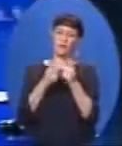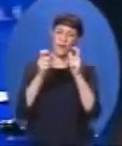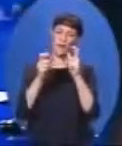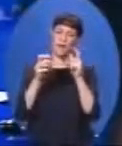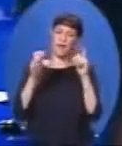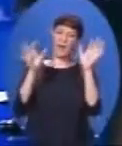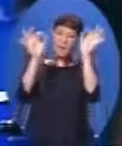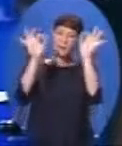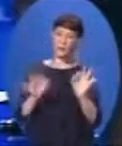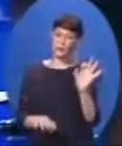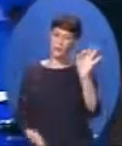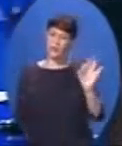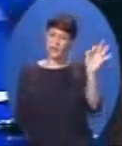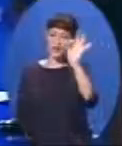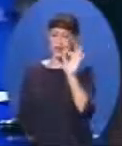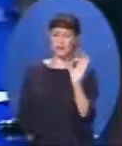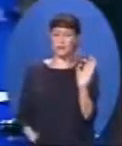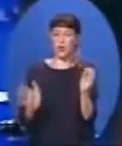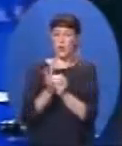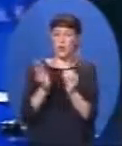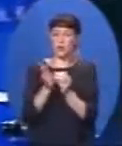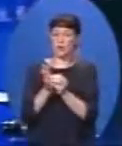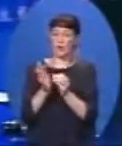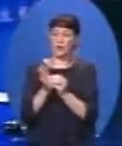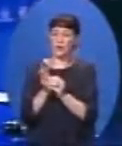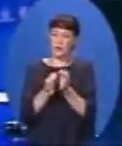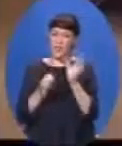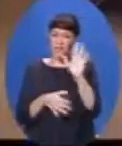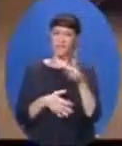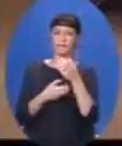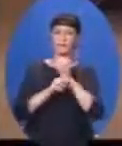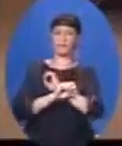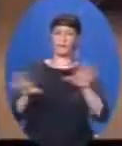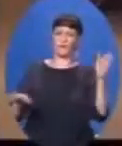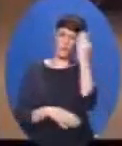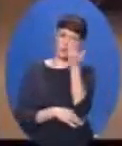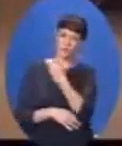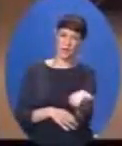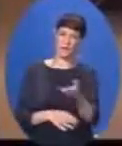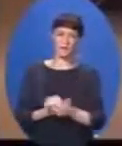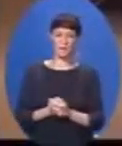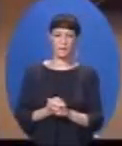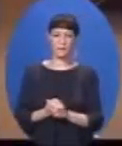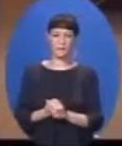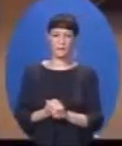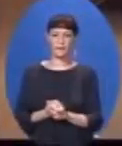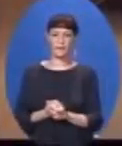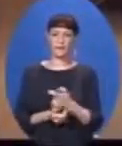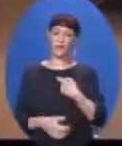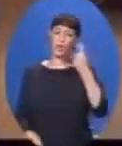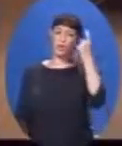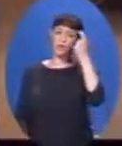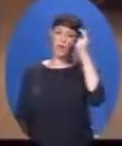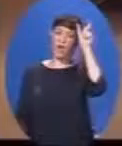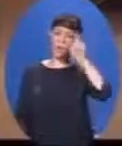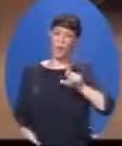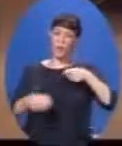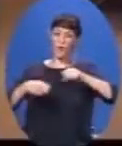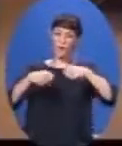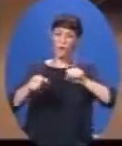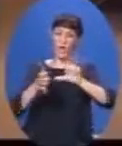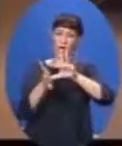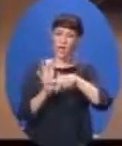לי, היה רובי לייבוביץ, היה אופטובאק. סל הערכים שלך בשביל פרסום. האופטובאק שדד 20 בנקים, וקיבל נדמה לי 20 שנה או משהו